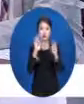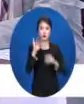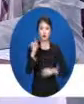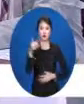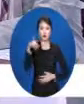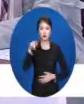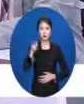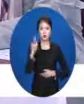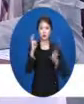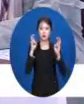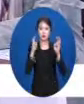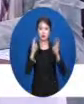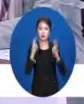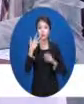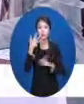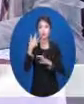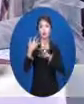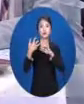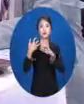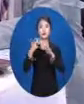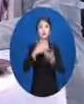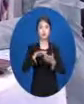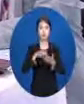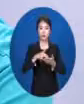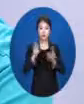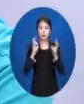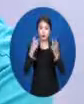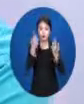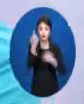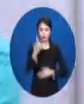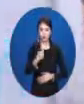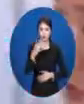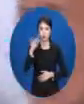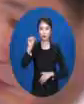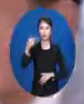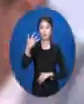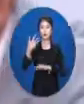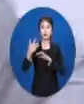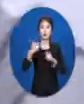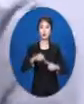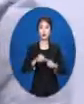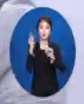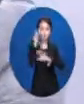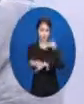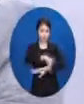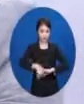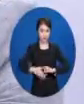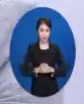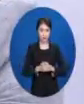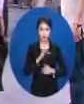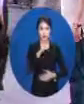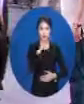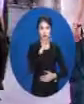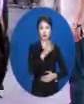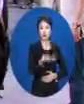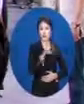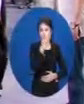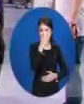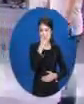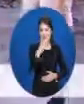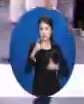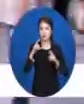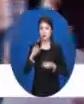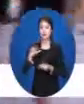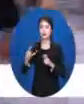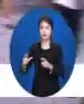등 80개 사가 참여해 580명을 채용할 예정으로 진행되는데요. 중장년 구직자와